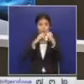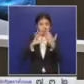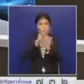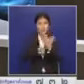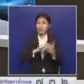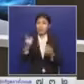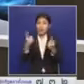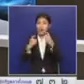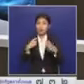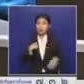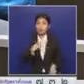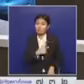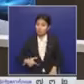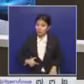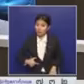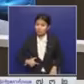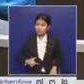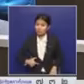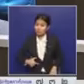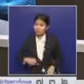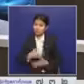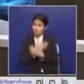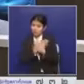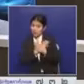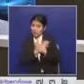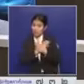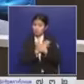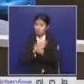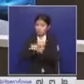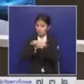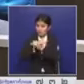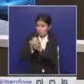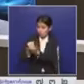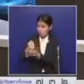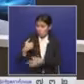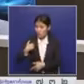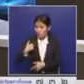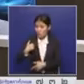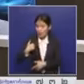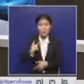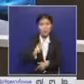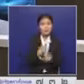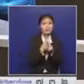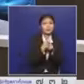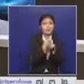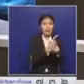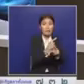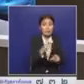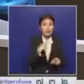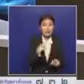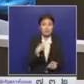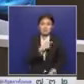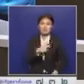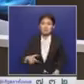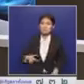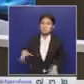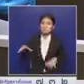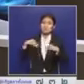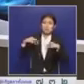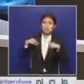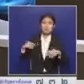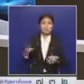สถาบันมั้ยหรือว่าจะโหนท่านประธานที่เคารพครับมันมี